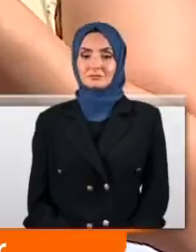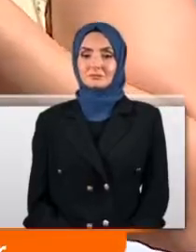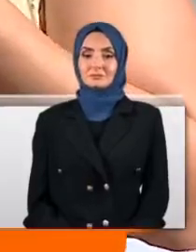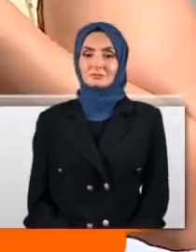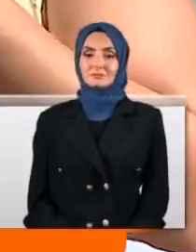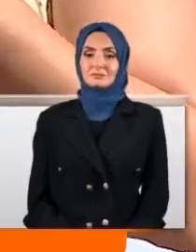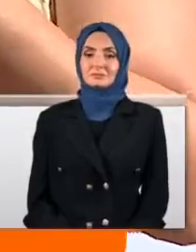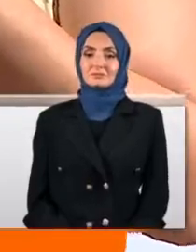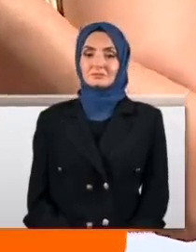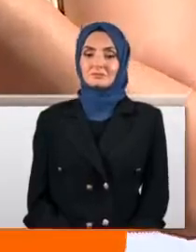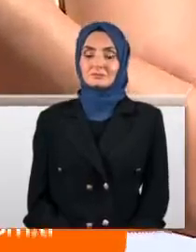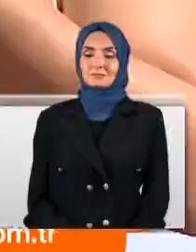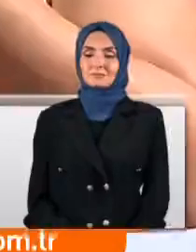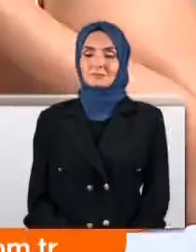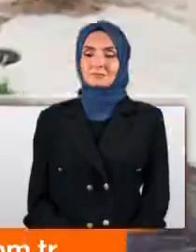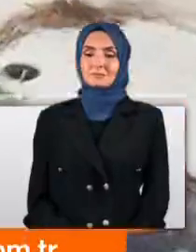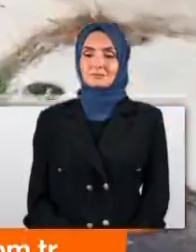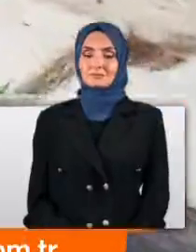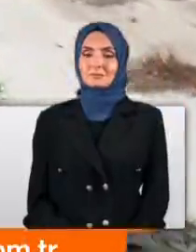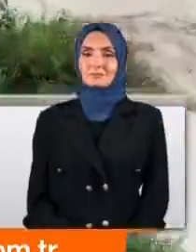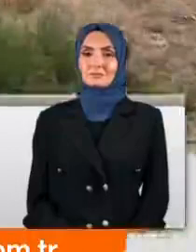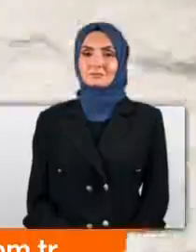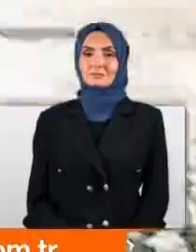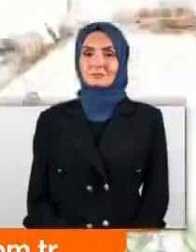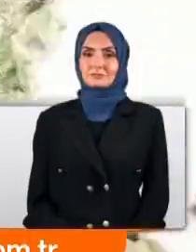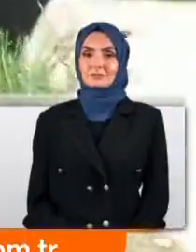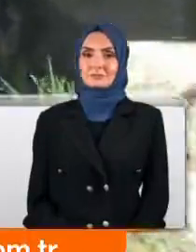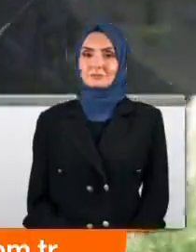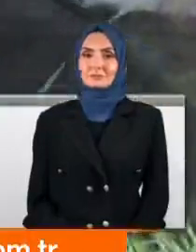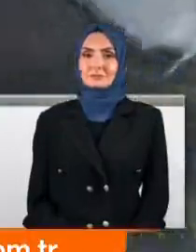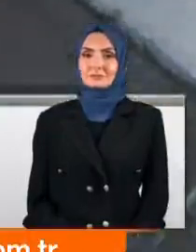Leysel, kusma, sürekli yani çocuklarımız hasta.